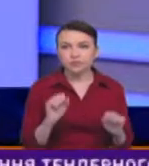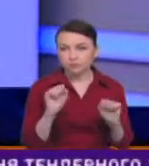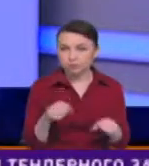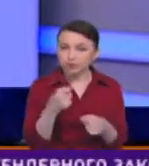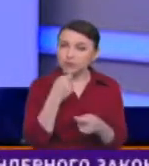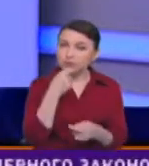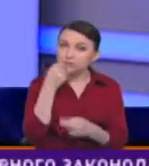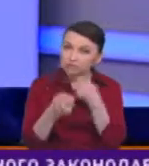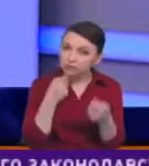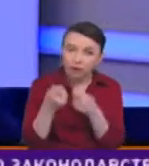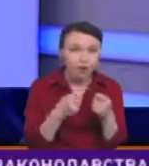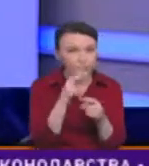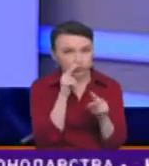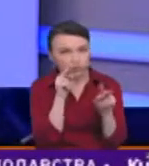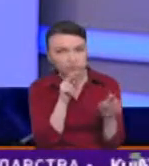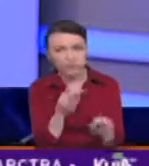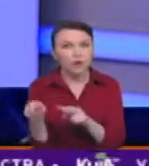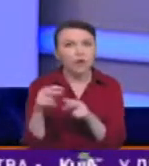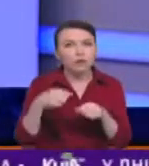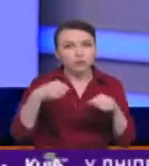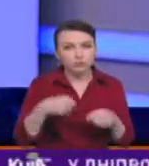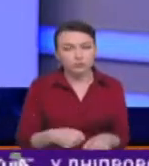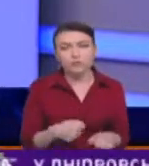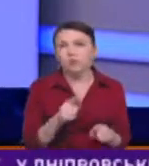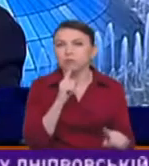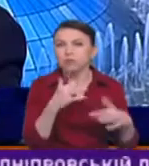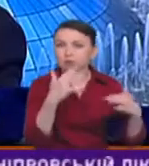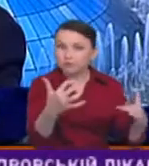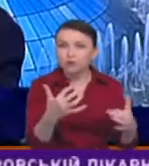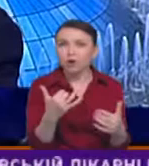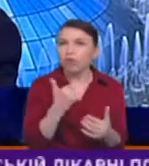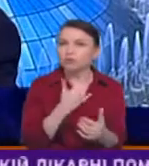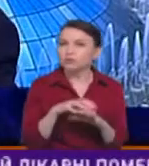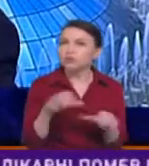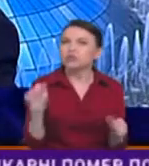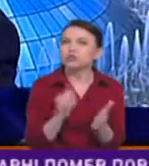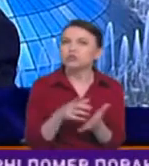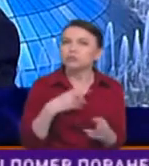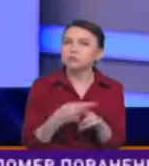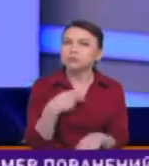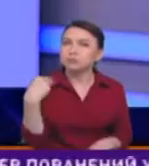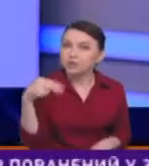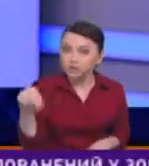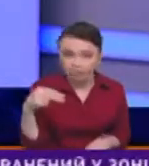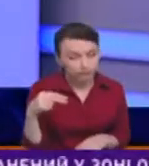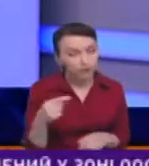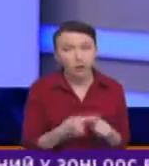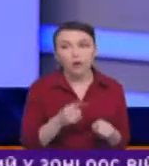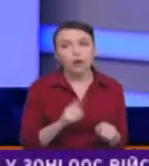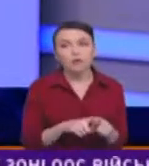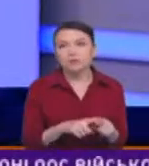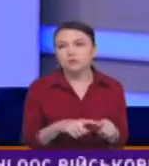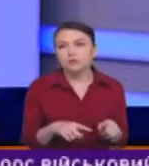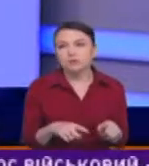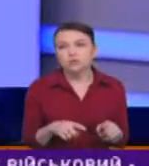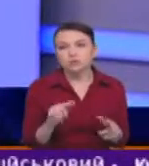на повноваження парламенту через призму того, що у нас влада повинна бути безперервною. Так. А про це у нас говорить, ну, можна,